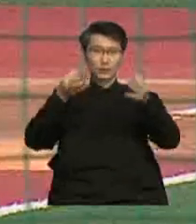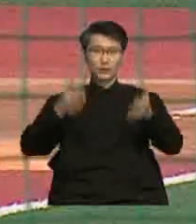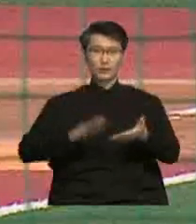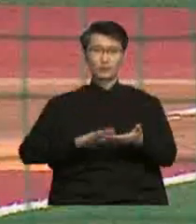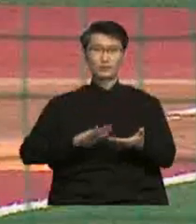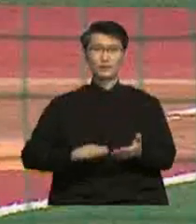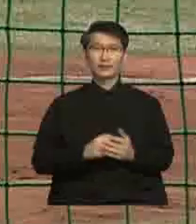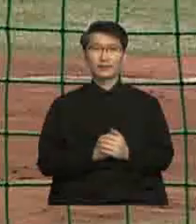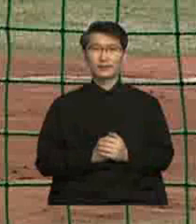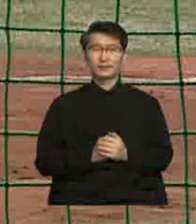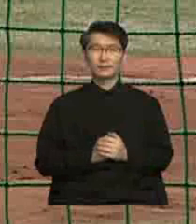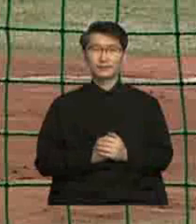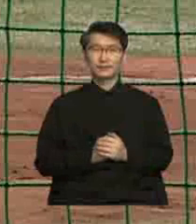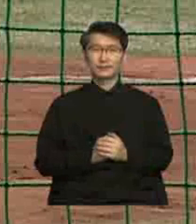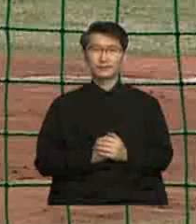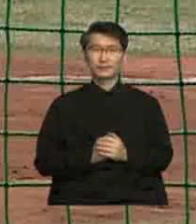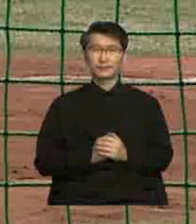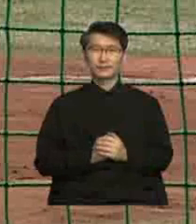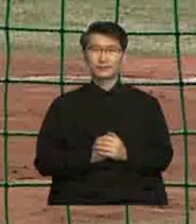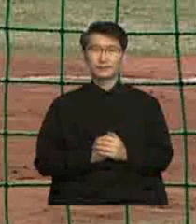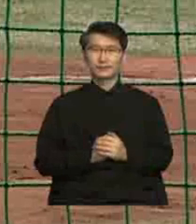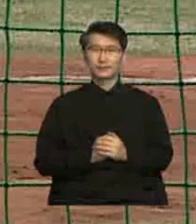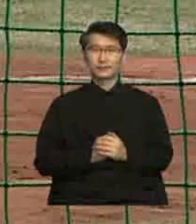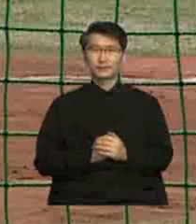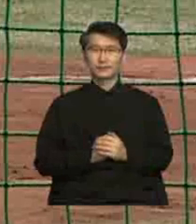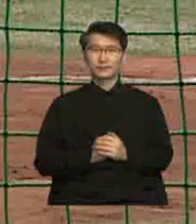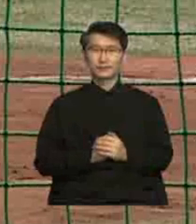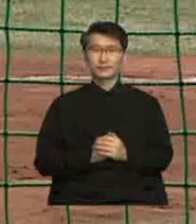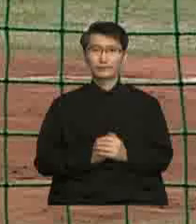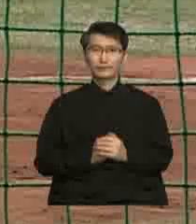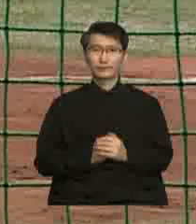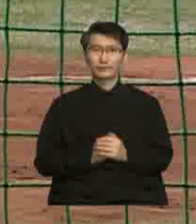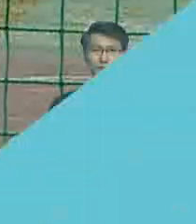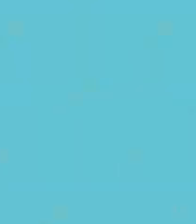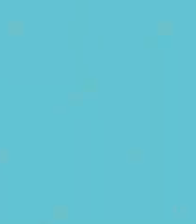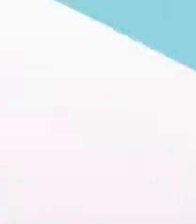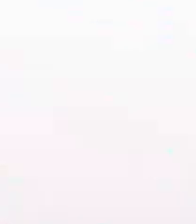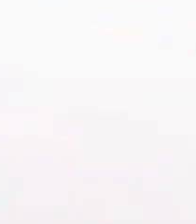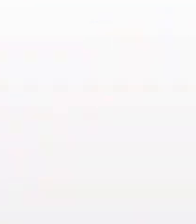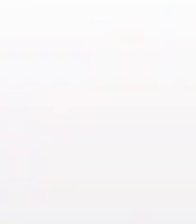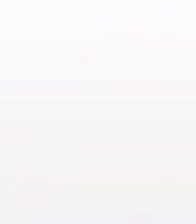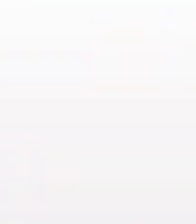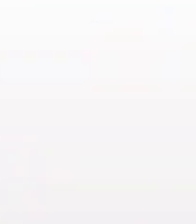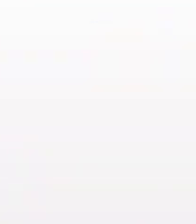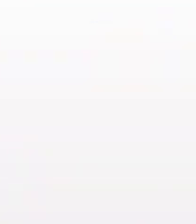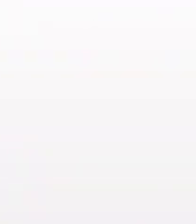이어나갈 예정입니다. 딜레이브 서울경기 케이블TV 박영찬입니다.